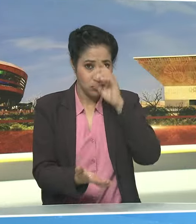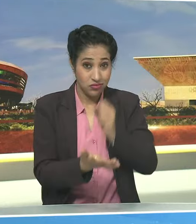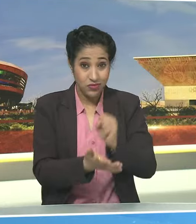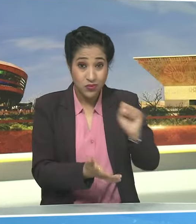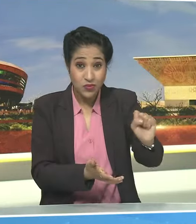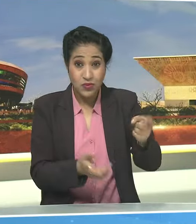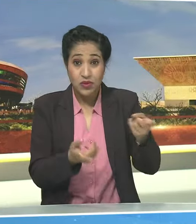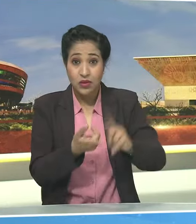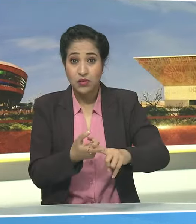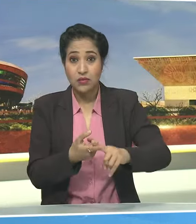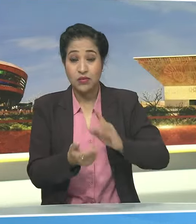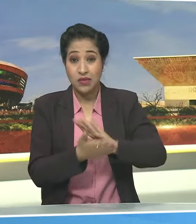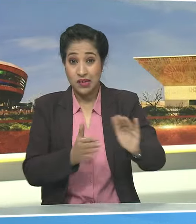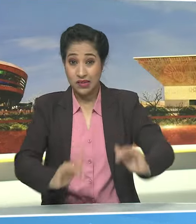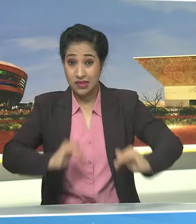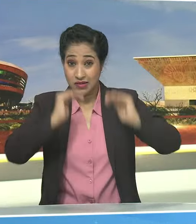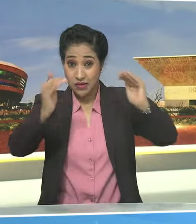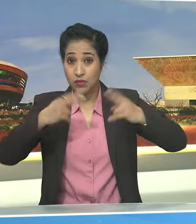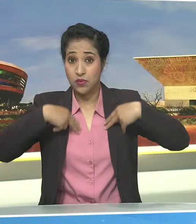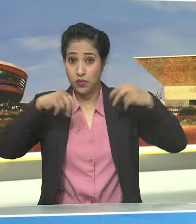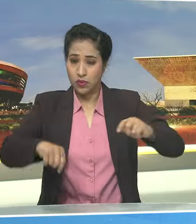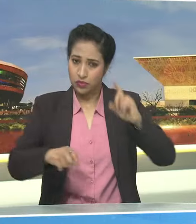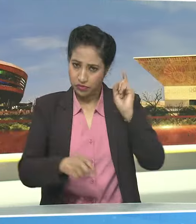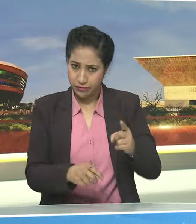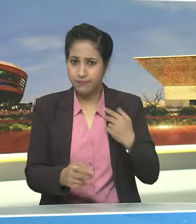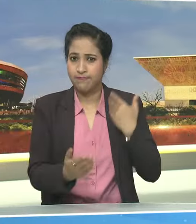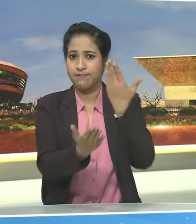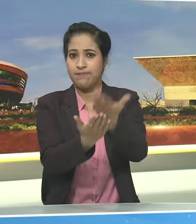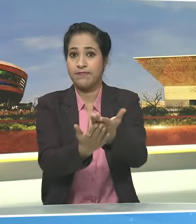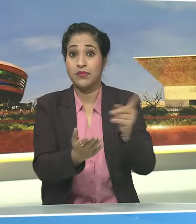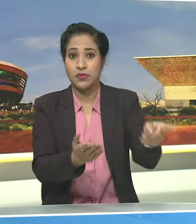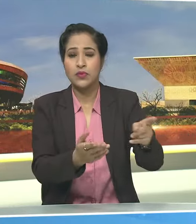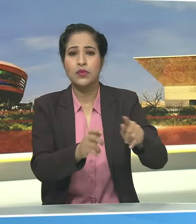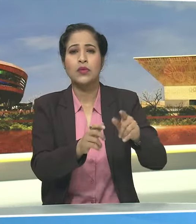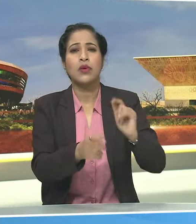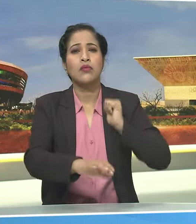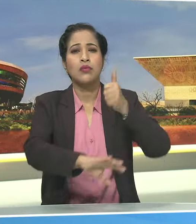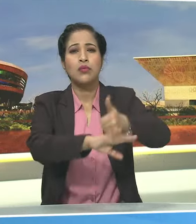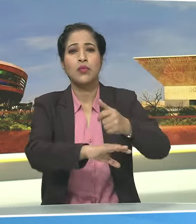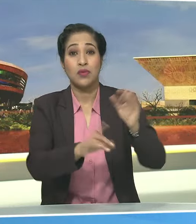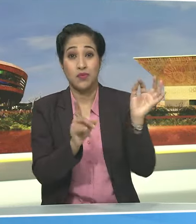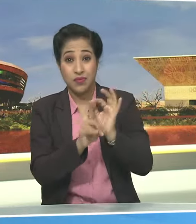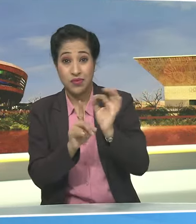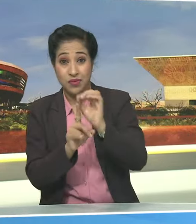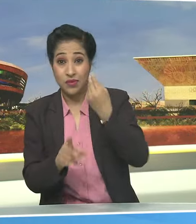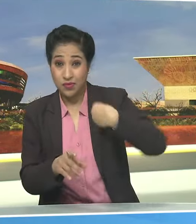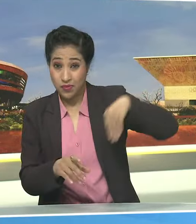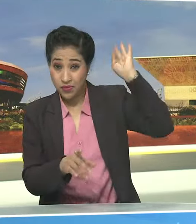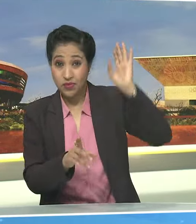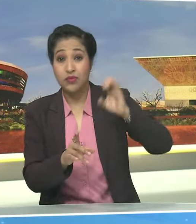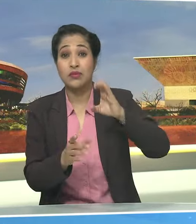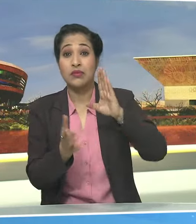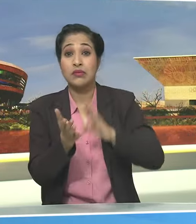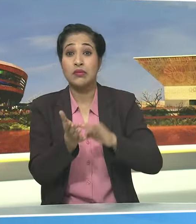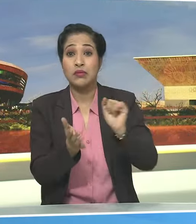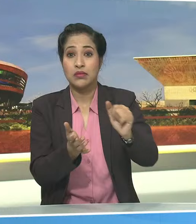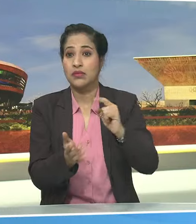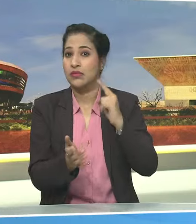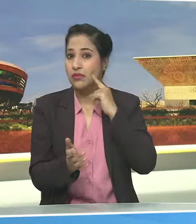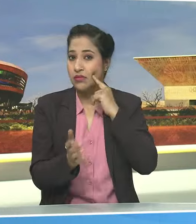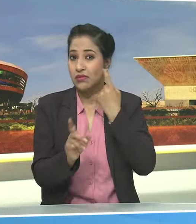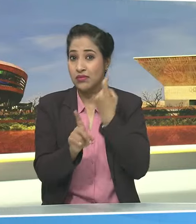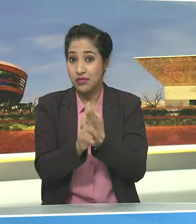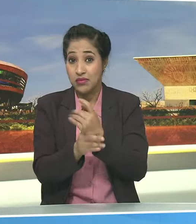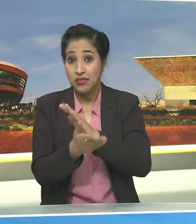खिलाफ हाई कोर्ट का दरवाजा खटखटा एगी जिसने उसके संस्थापक और पाकिस्तान के पूर्व प्रधानमंत्री इमरान